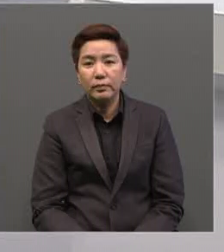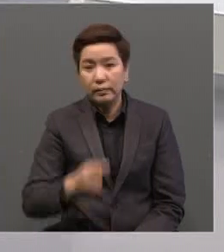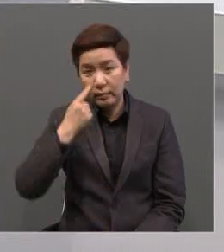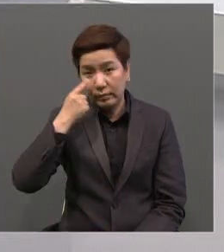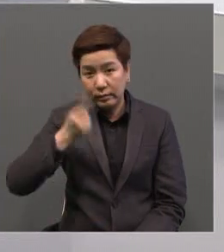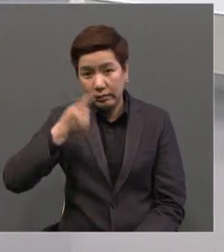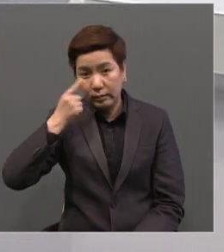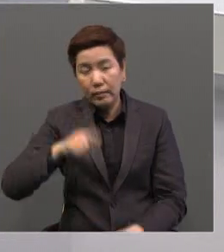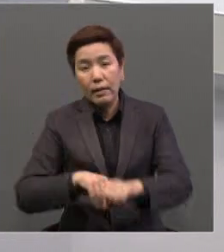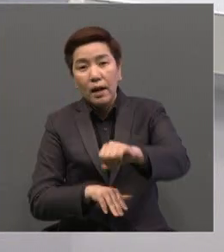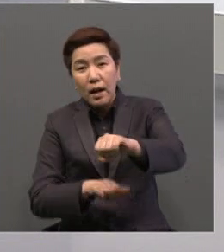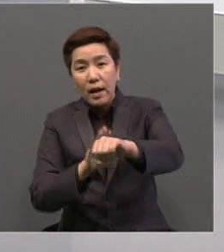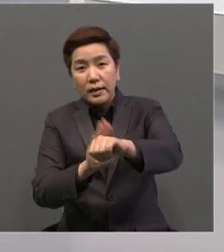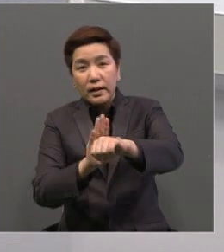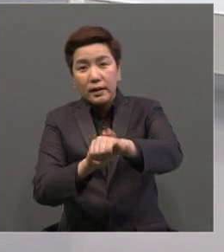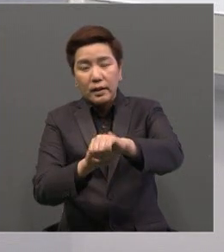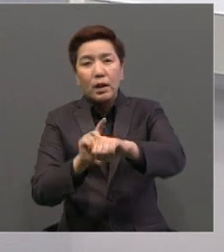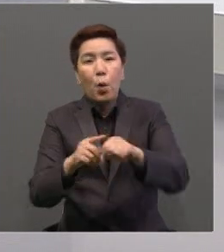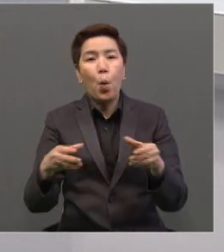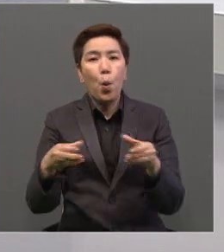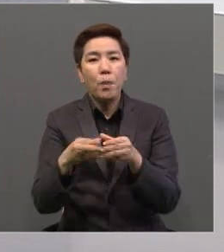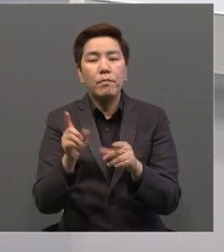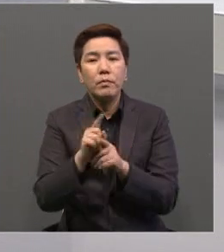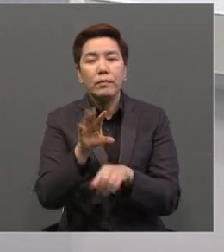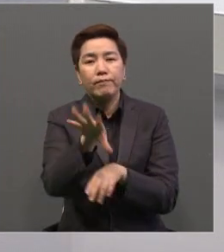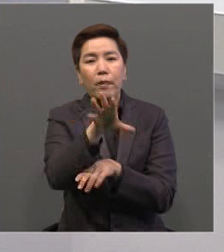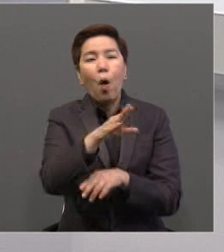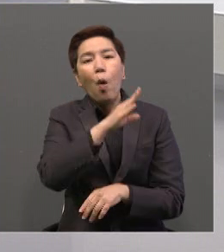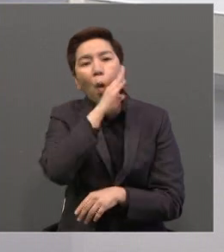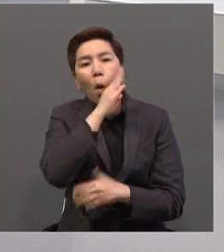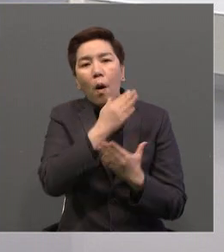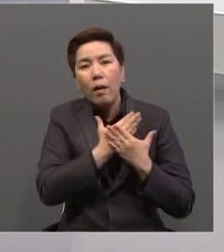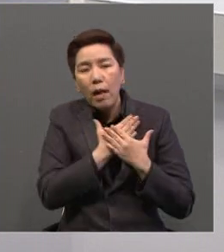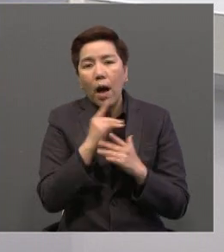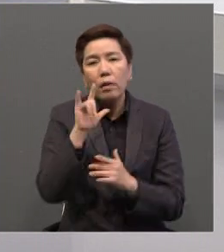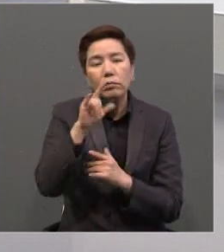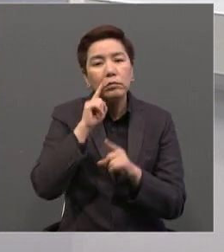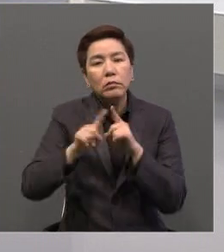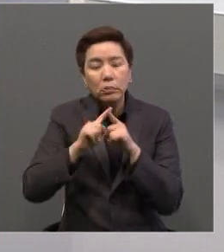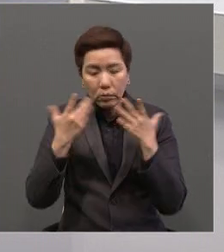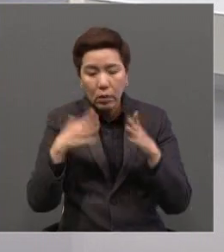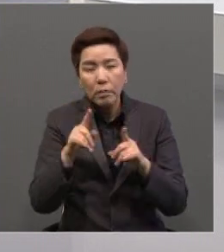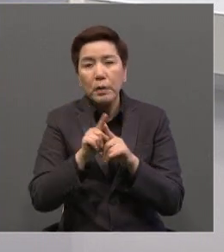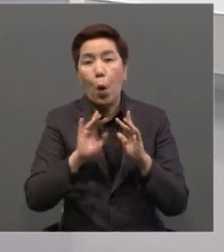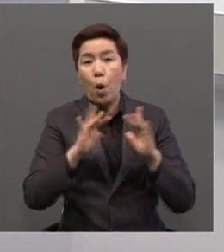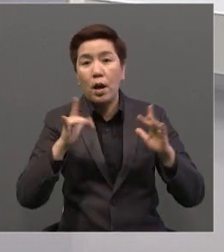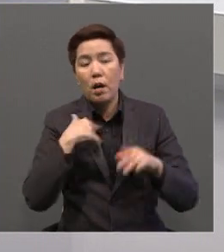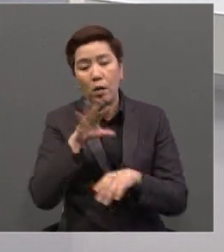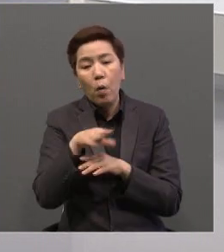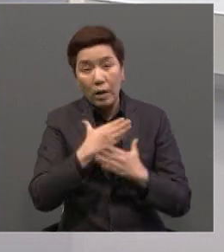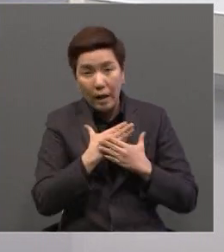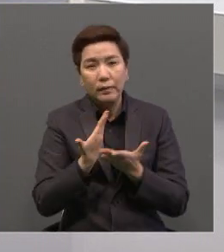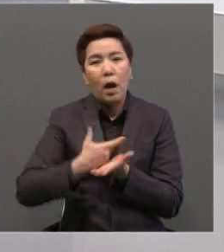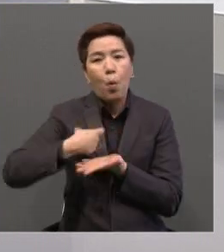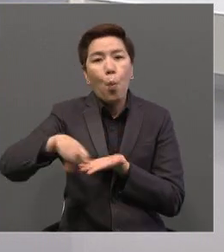ยังคงต้องเตือนภัยกันอย่างต่อเนื่องนะครับคุณผู้ชมสำหรับแก๊งโรแมนต์สแกมก็คือพวกที่มาหลอกให้หลงรักผ่านทางออนไลน์แล้วก็หลอก